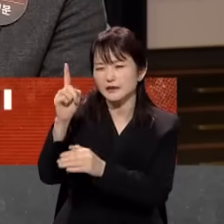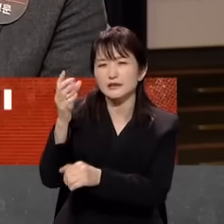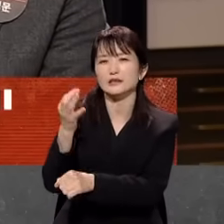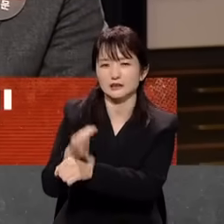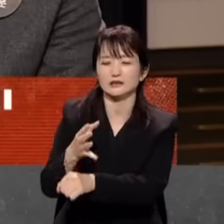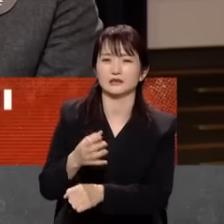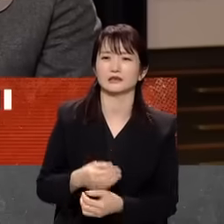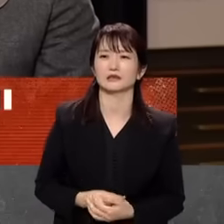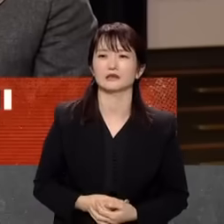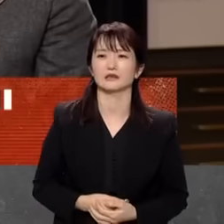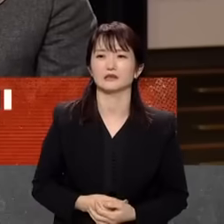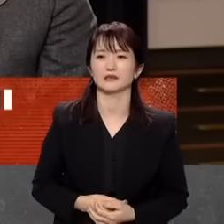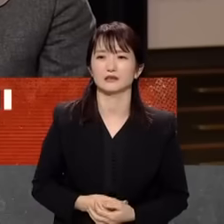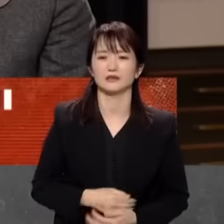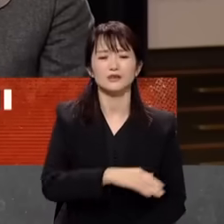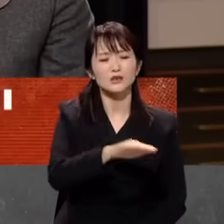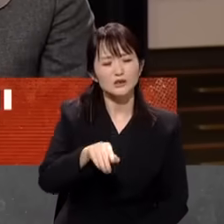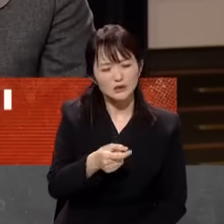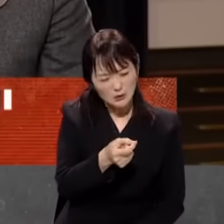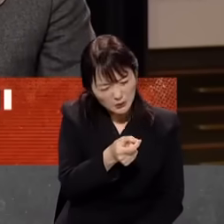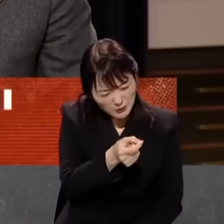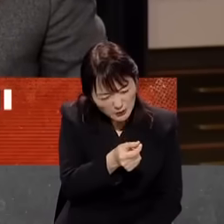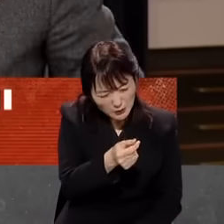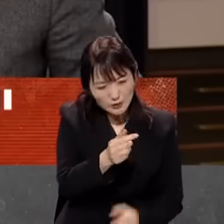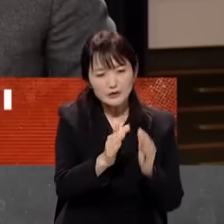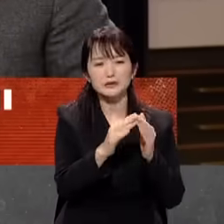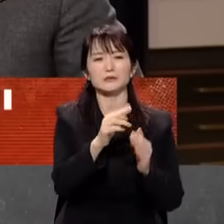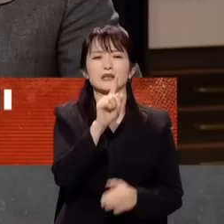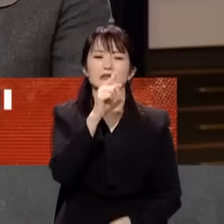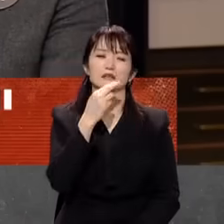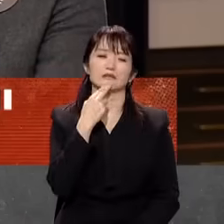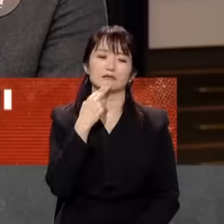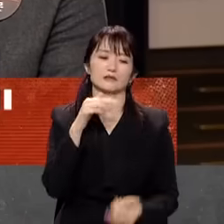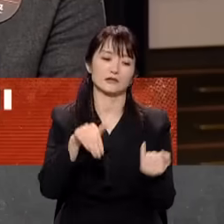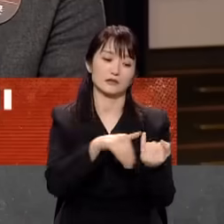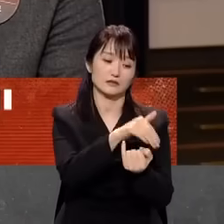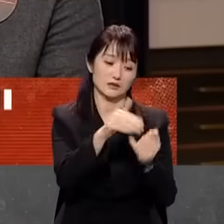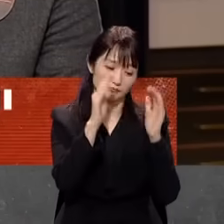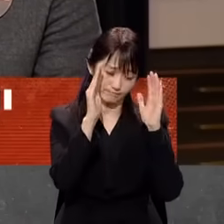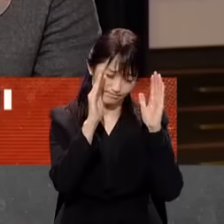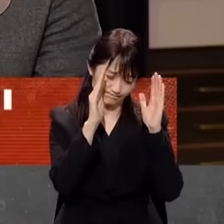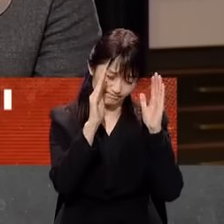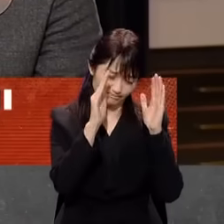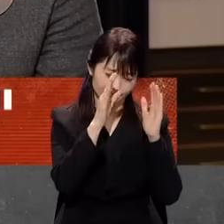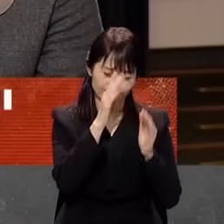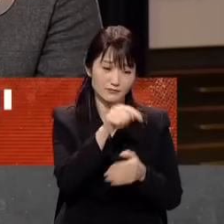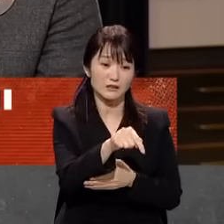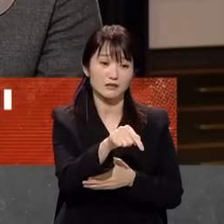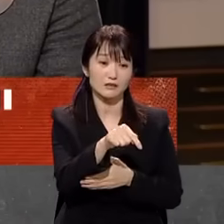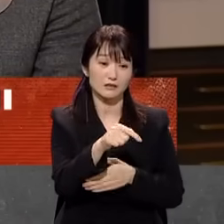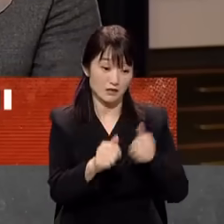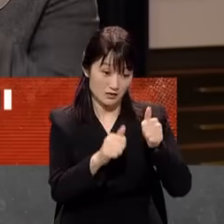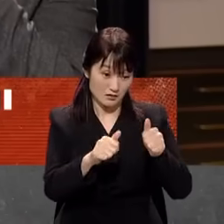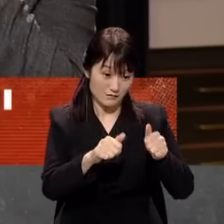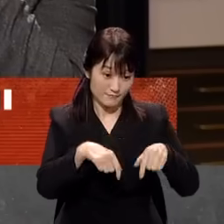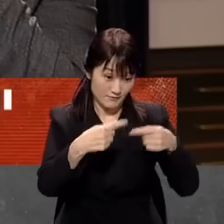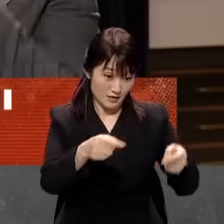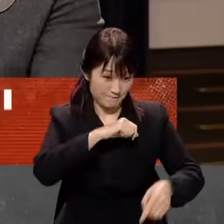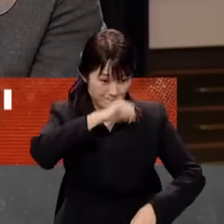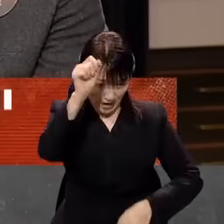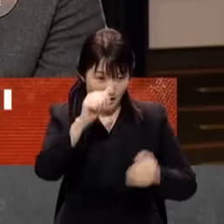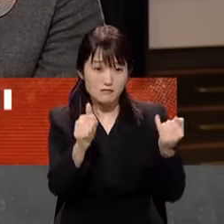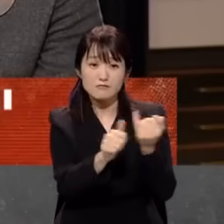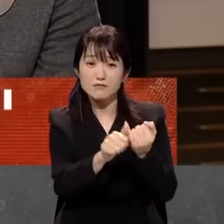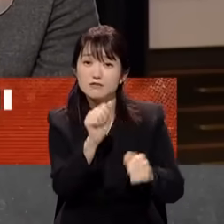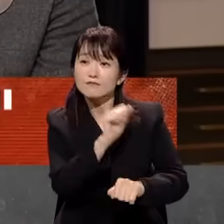봐. 우린 그 쬐끄만한 오피스텔이 하나 없잖아. 아가씨는 공부밖에 못하는 바보라더니 시험에도 철석 한 번에 붙고 결혼도